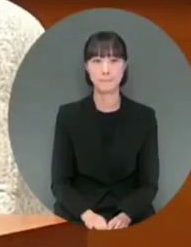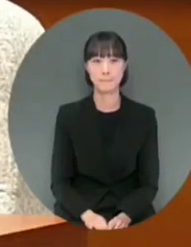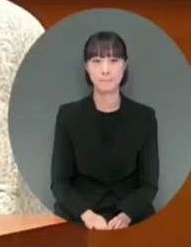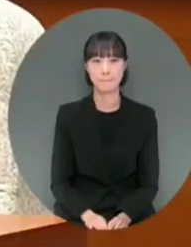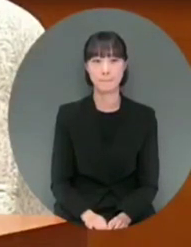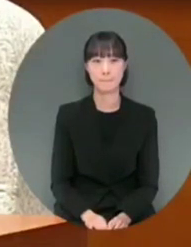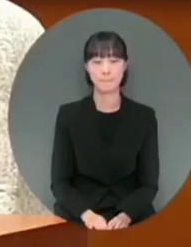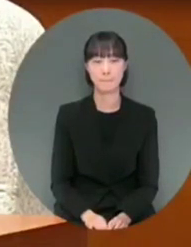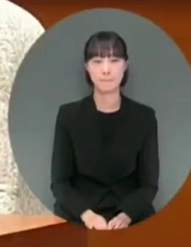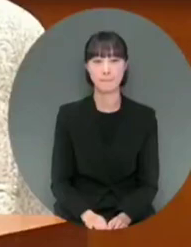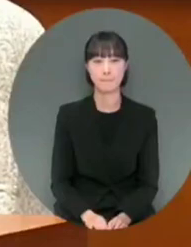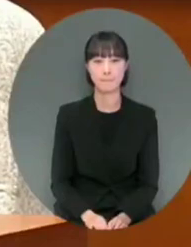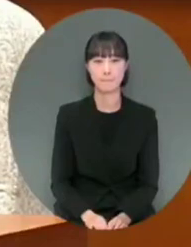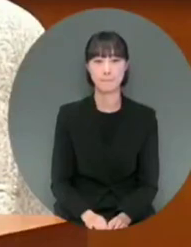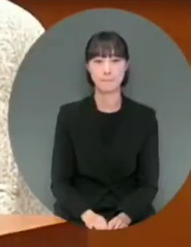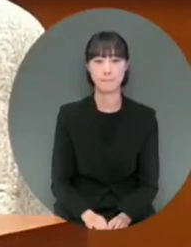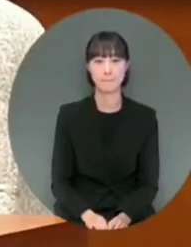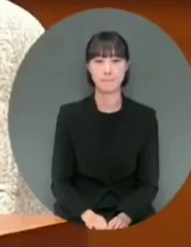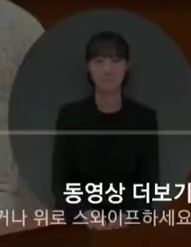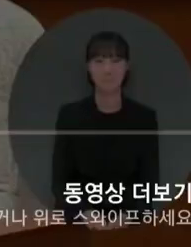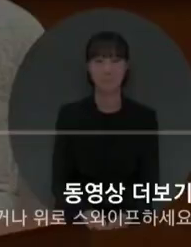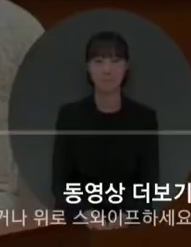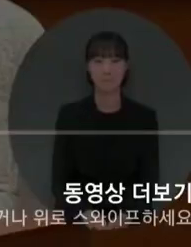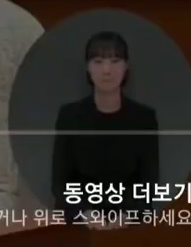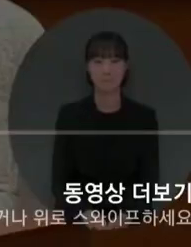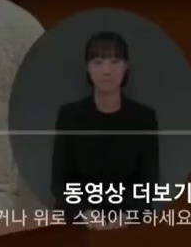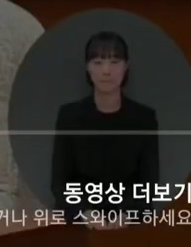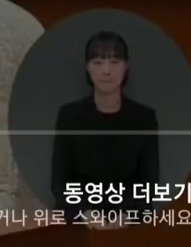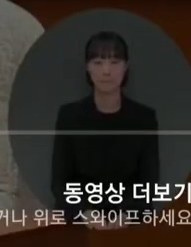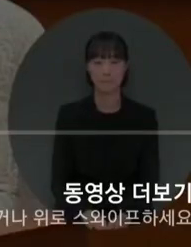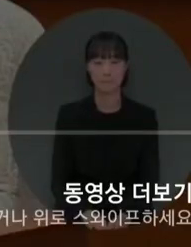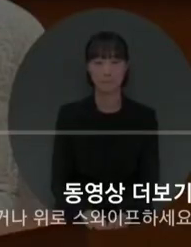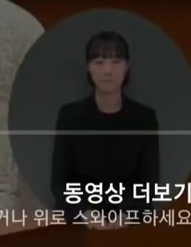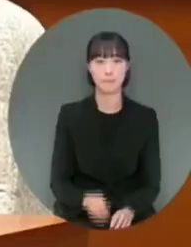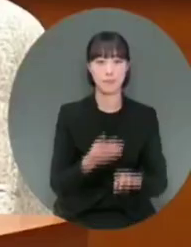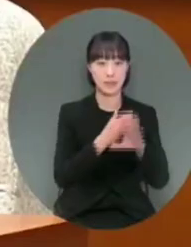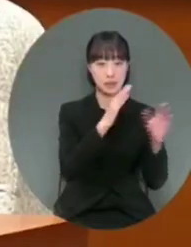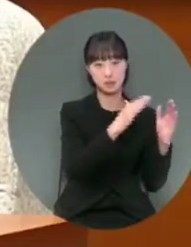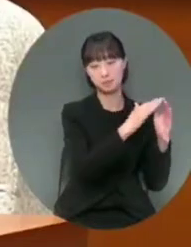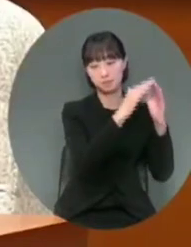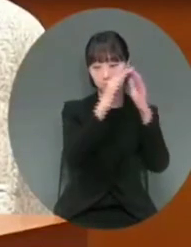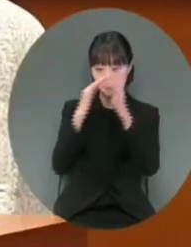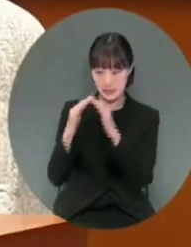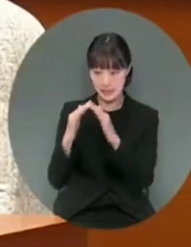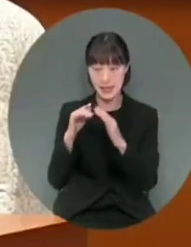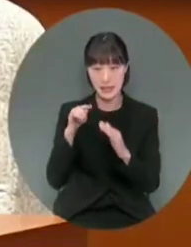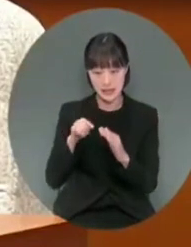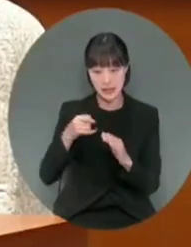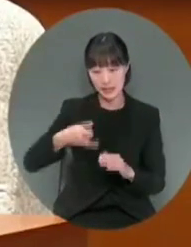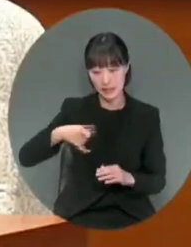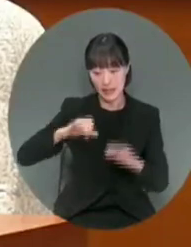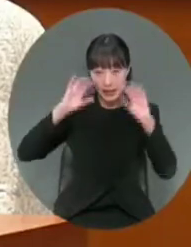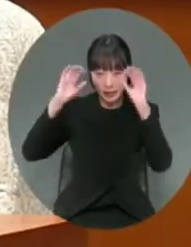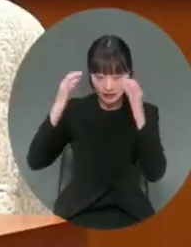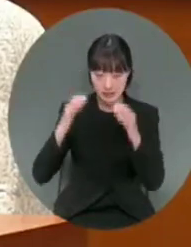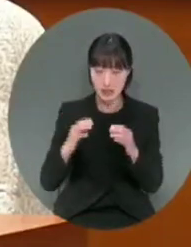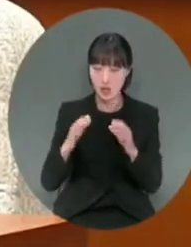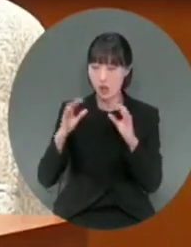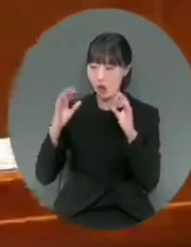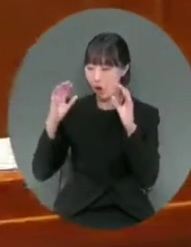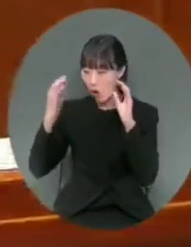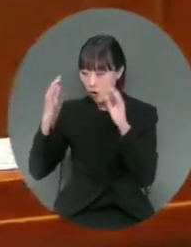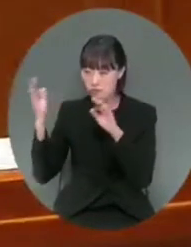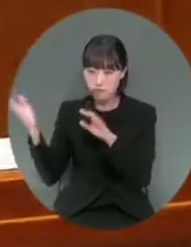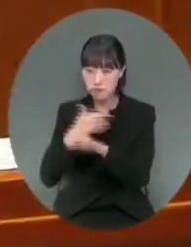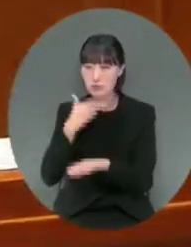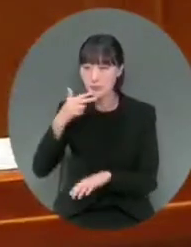네, 이주 배경 아이들에 대한 그 뭐 영유아부터 그 뭐 학교 다니는 아이들까지